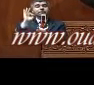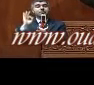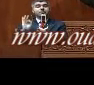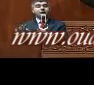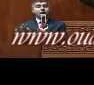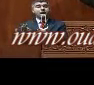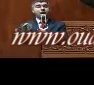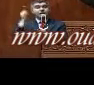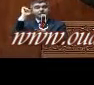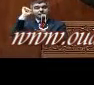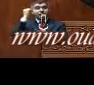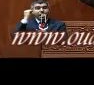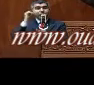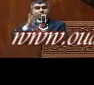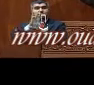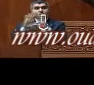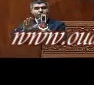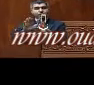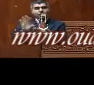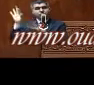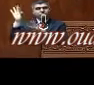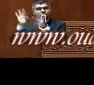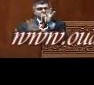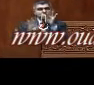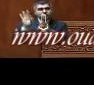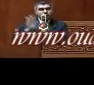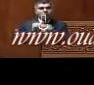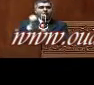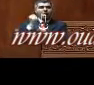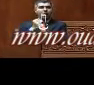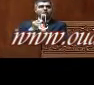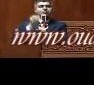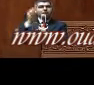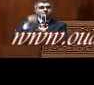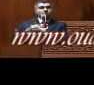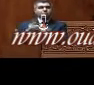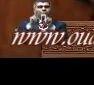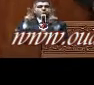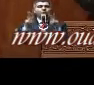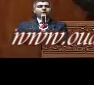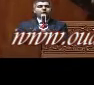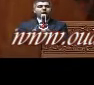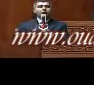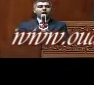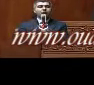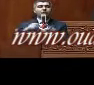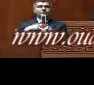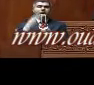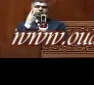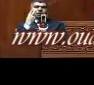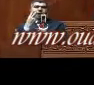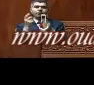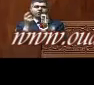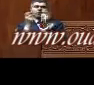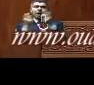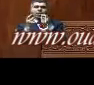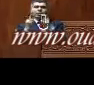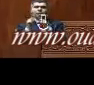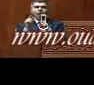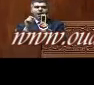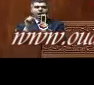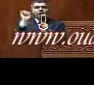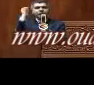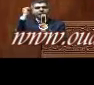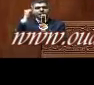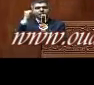من المتدربين الذين استفادوا من التدريب. لاحظنا باللي بعض الشركات بدات كتدخل الناس بعد عامين كتخرجهم، قلنا لهم اللي احتفظ ب